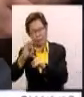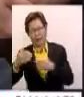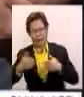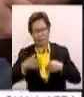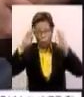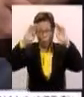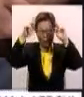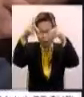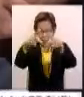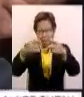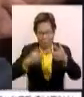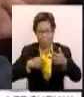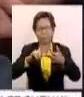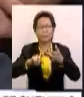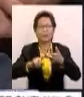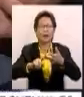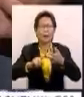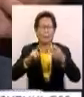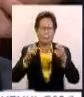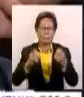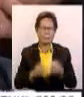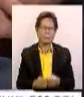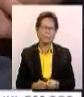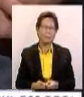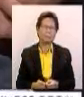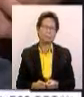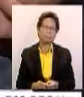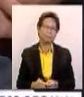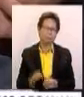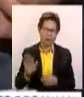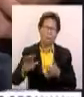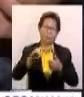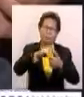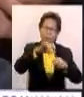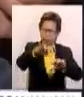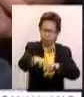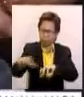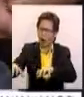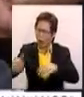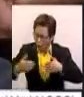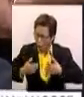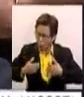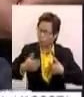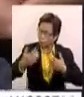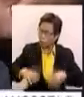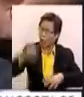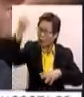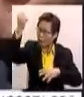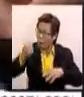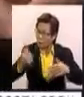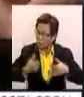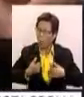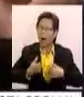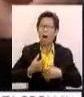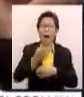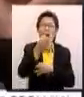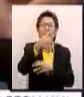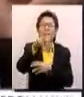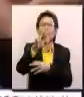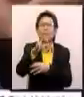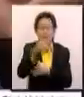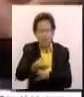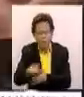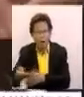di Kuantan dan maybe those are the faces, those are the places yang sudah ada infrastruktur, sudah ada prasarana itu.